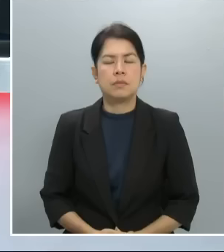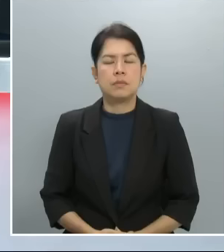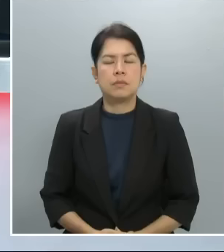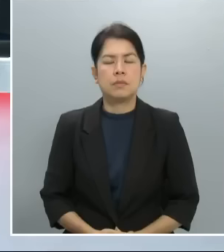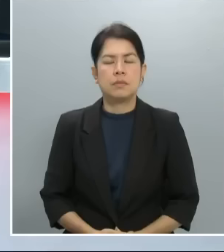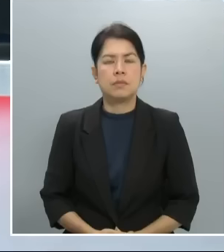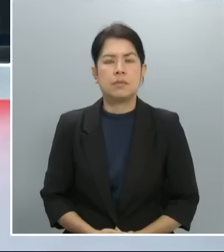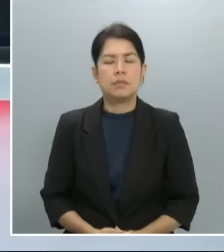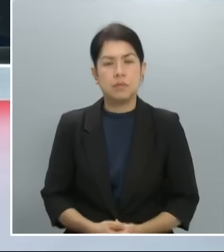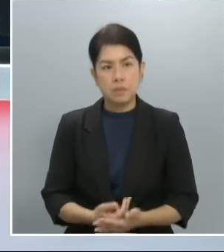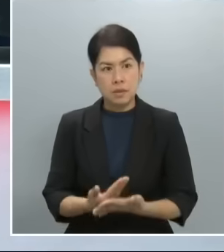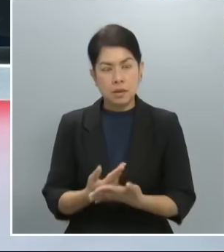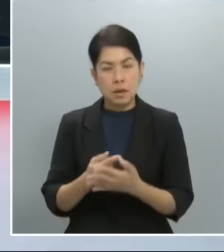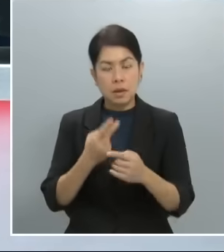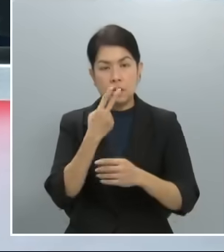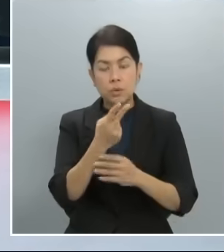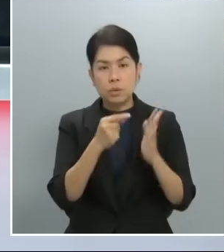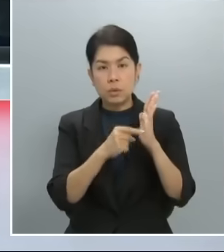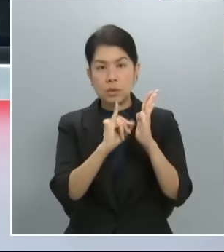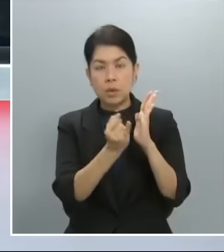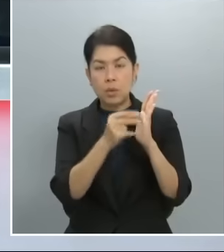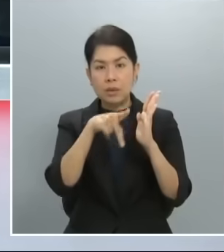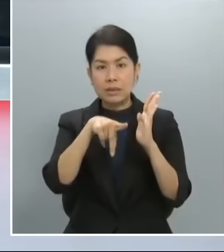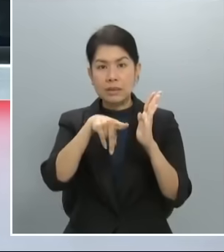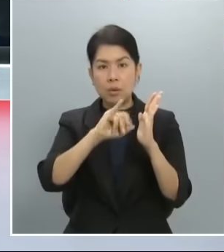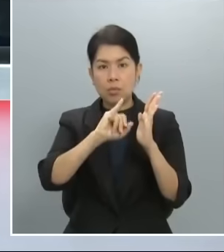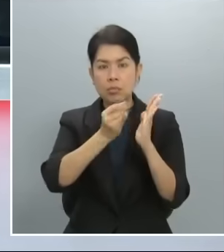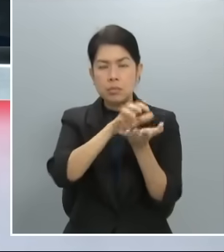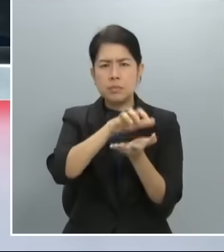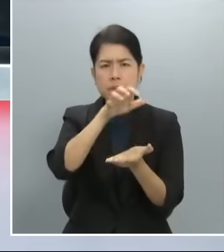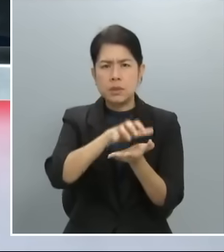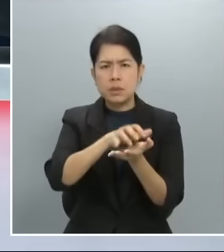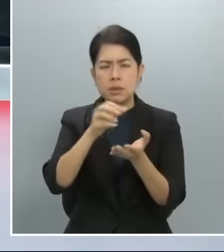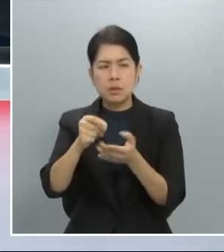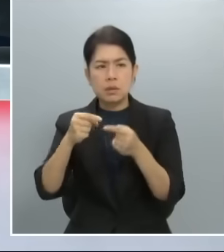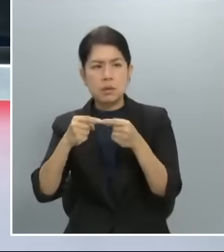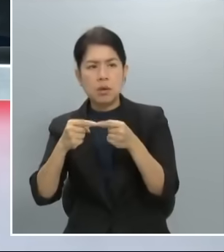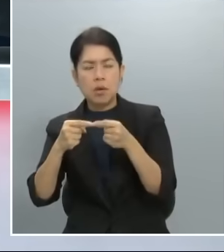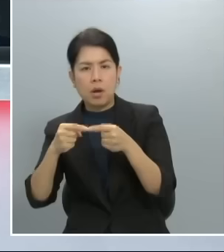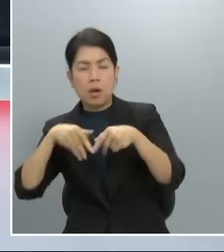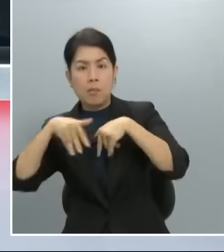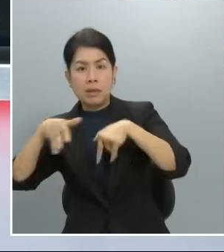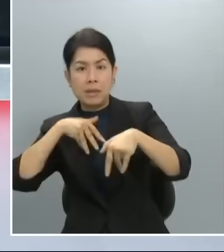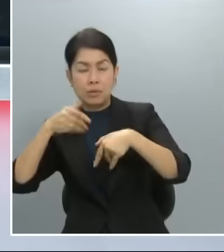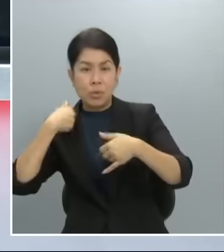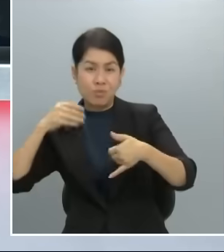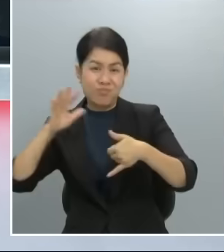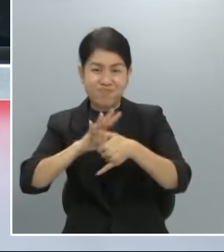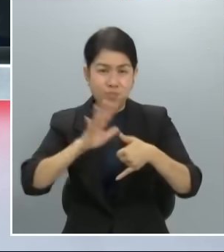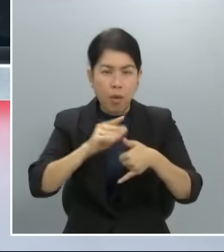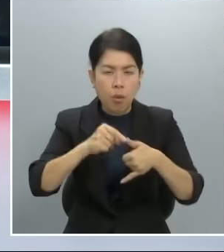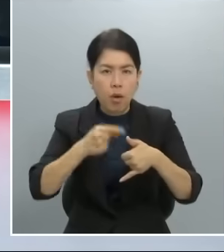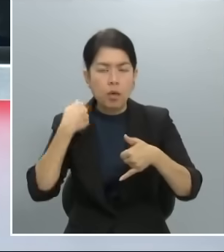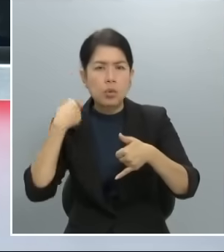คุณผู้ชมครับเรากลับไปที่พิจิตรอีกครั้งนึงนะฮะมีกรณีที่ชาวบ้านเนี่ยรุมประชาทัณฑ์ลุงวัย 62ปีนะครับคือลุงคนเนี้ยไป